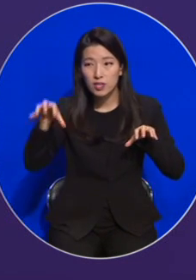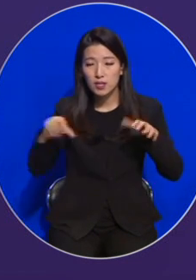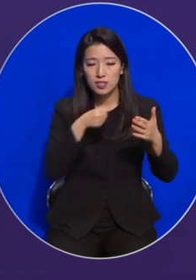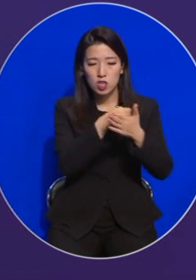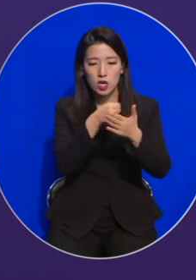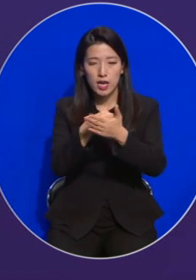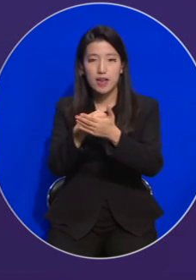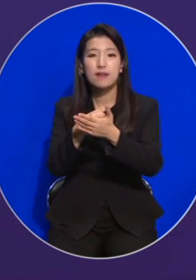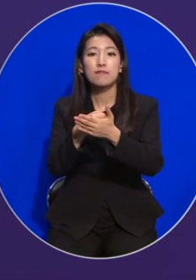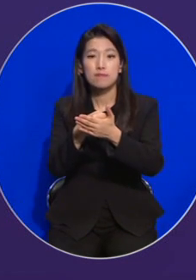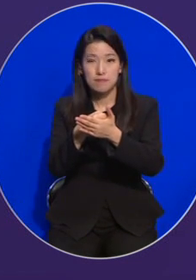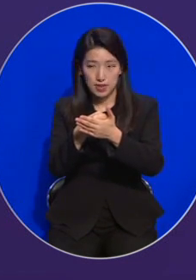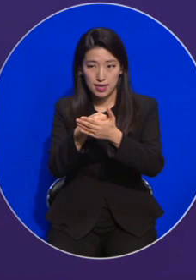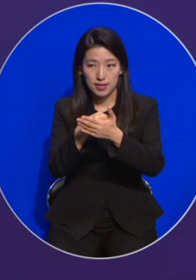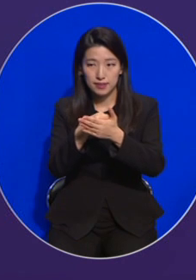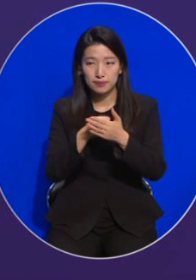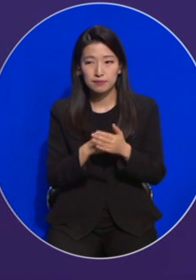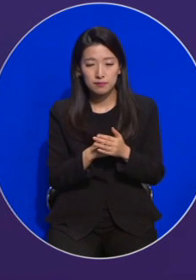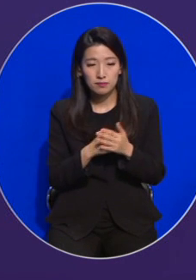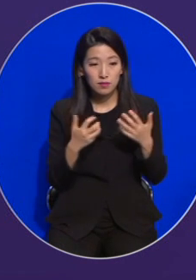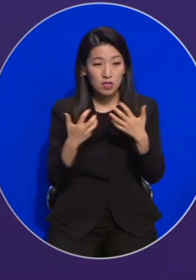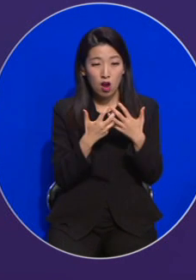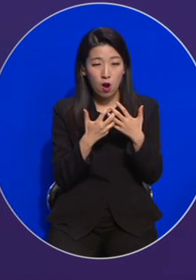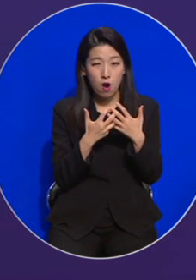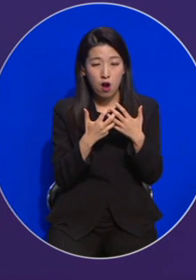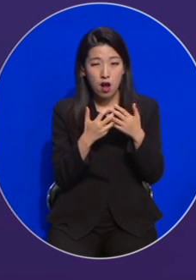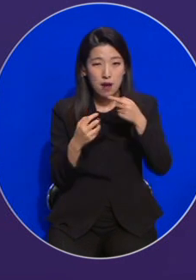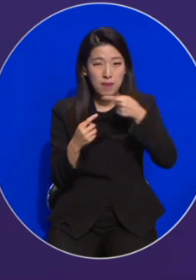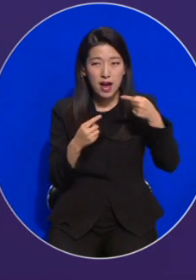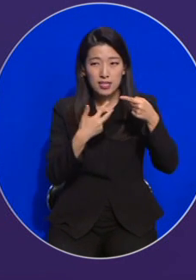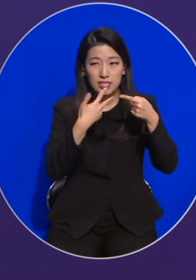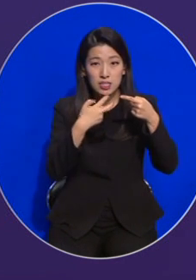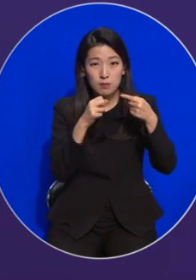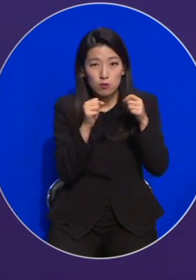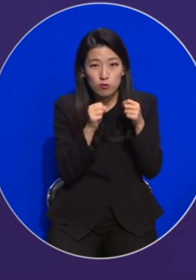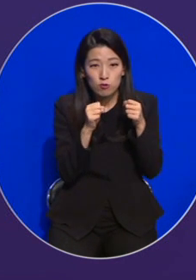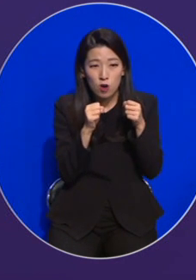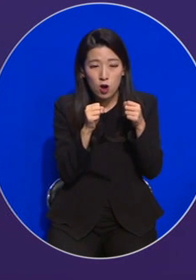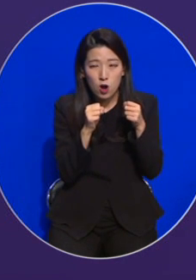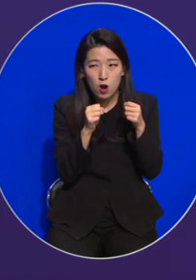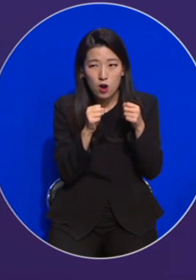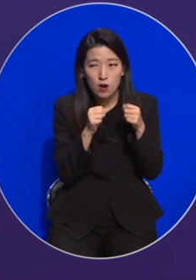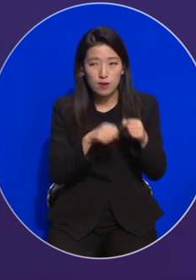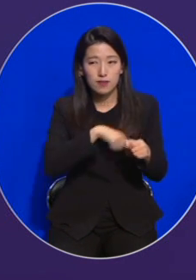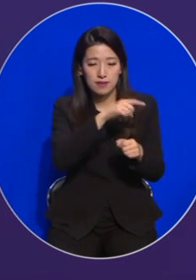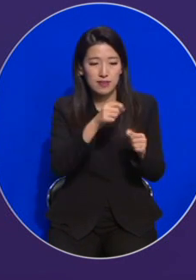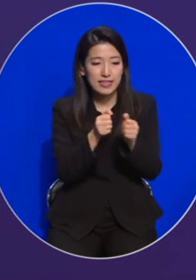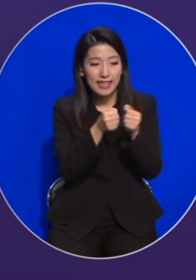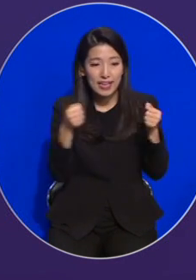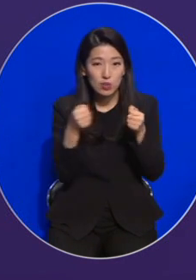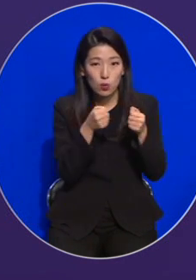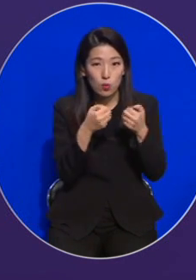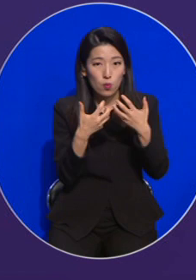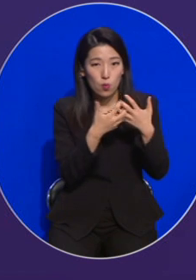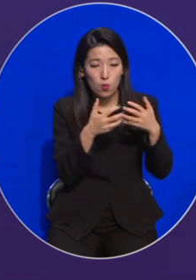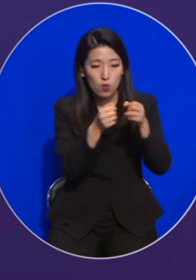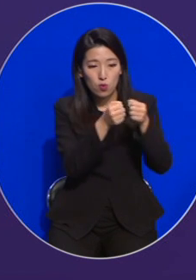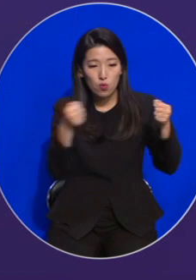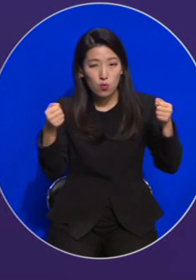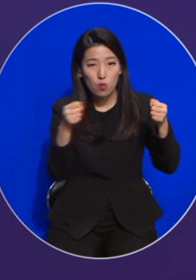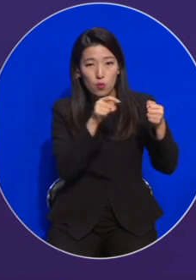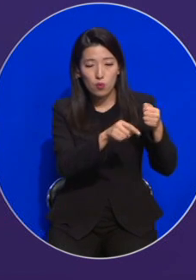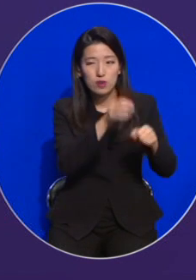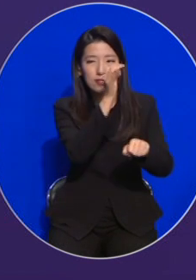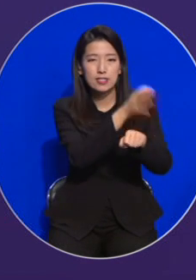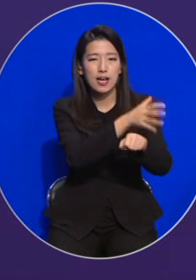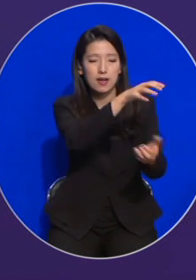운영하고 초저온 냉동고는 1분기 내 250여 대를 구비할 예정입니다. 냉장 보관 유통이 가능한 백신에